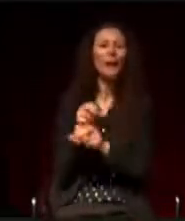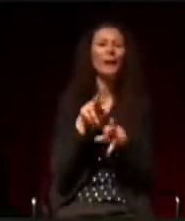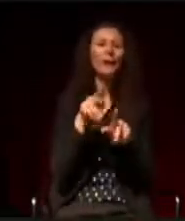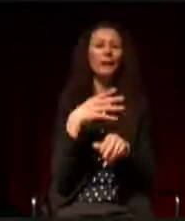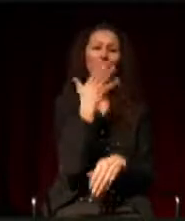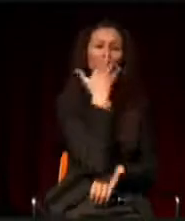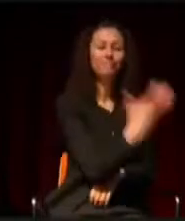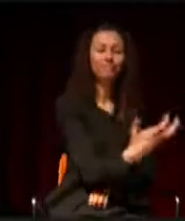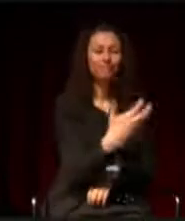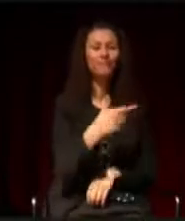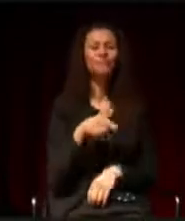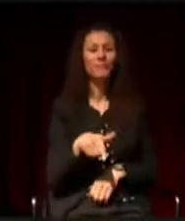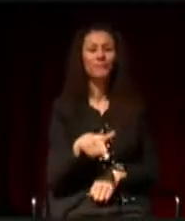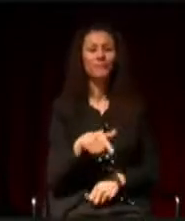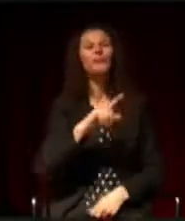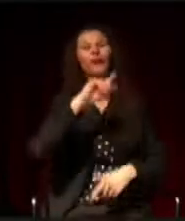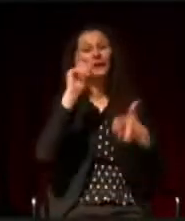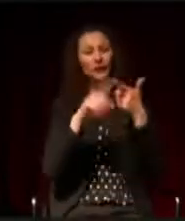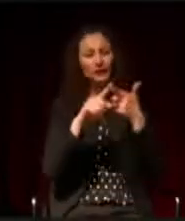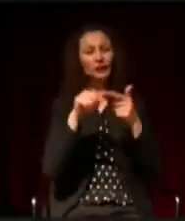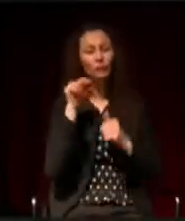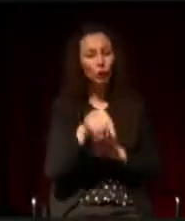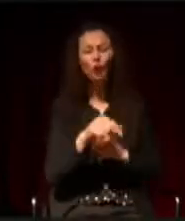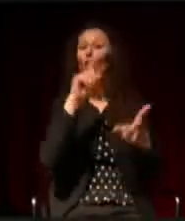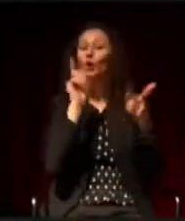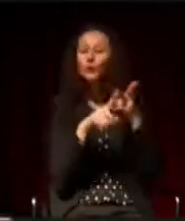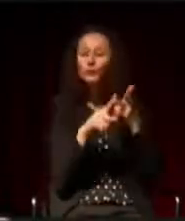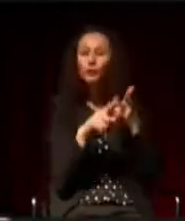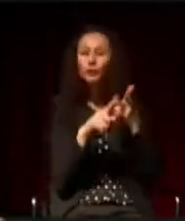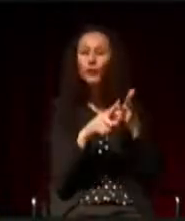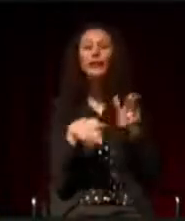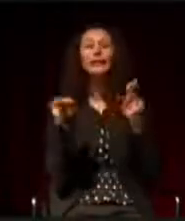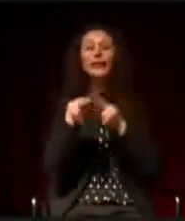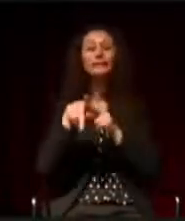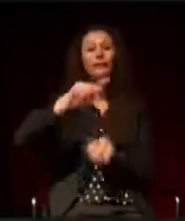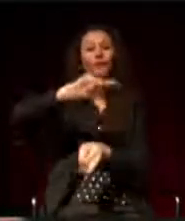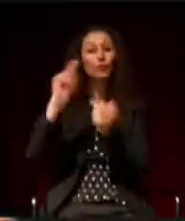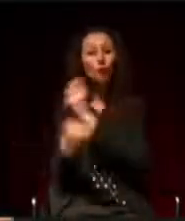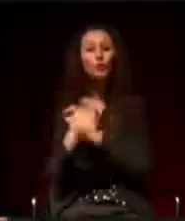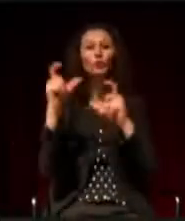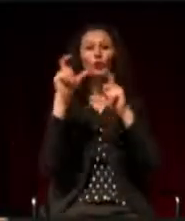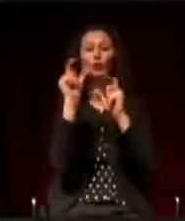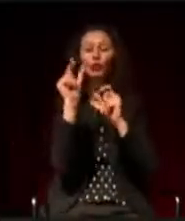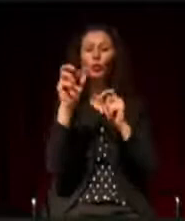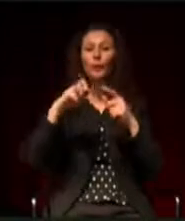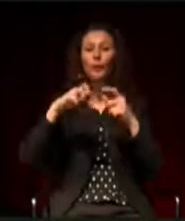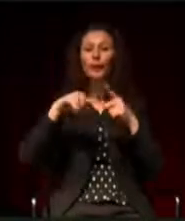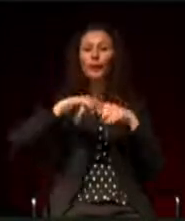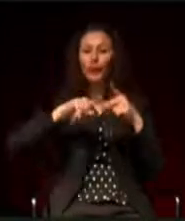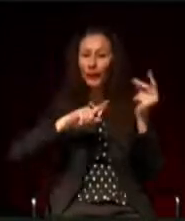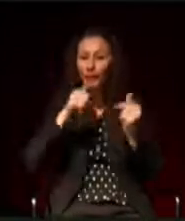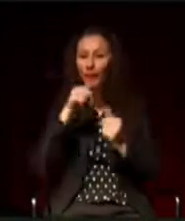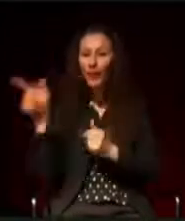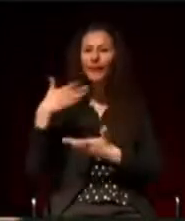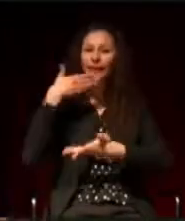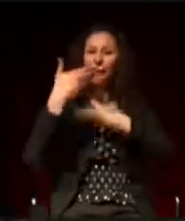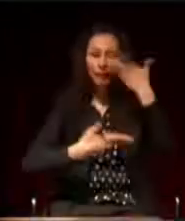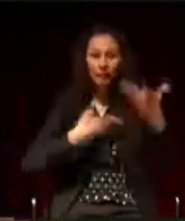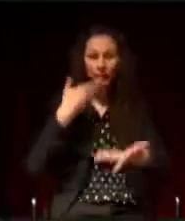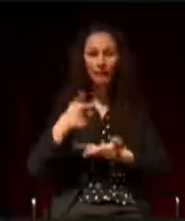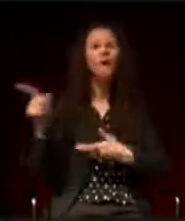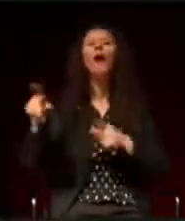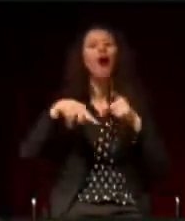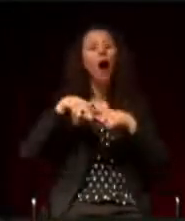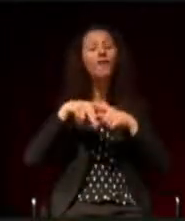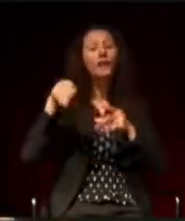olacağız. İkinci nokta buydu. Üçüncüsü kentsel dönüşüm. Supi Bey ifade etti. Bir